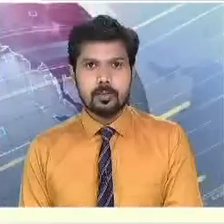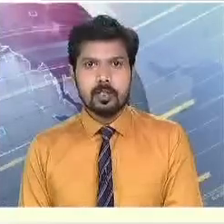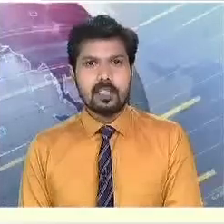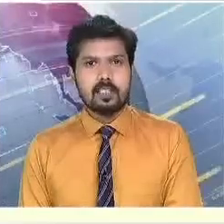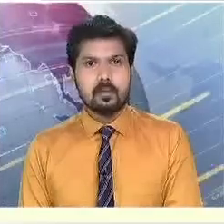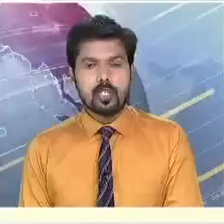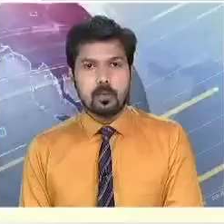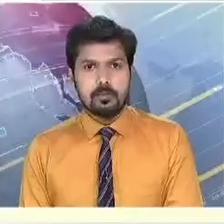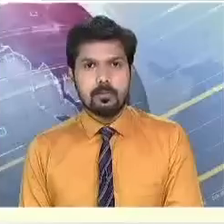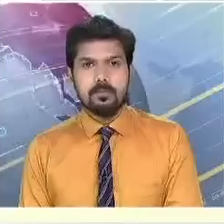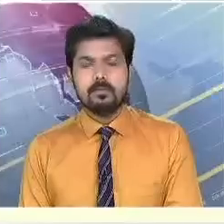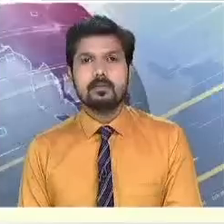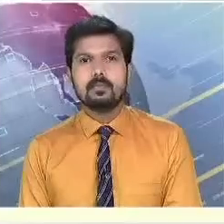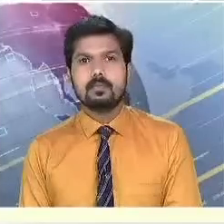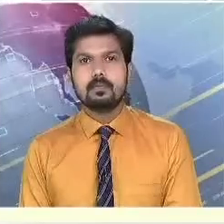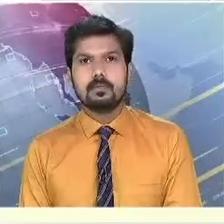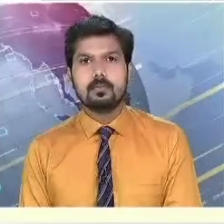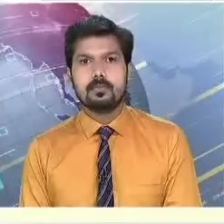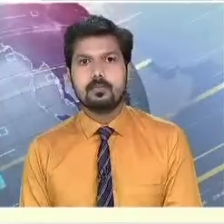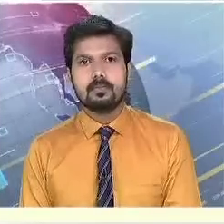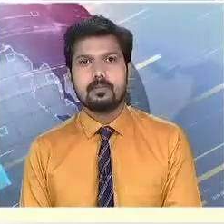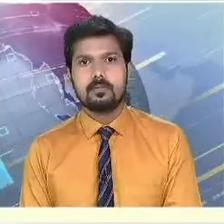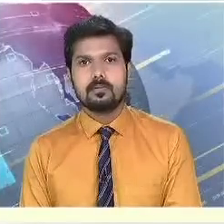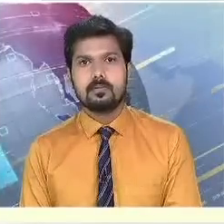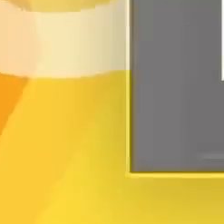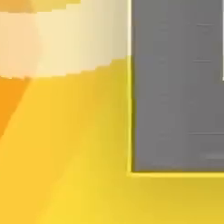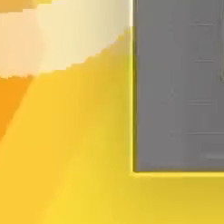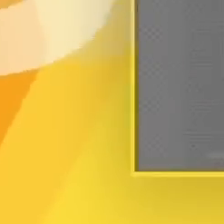வேண்டும் என்று சட்டத்தின் முக்கிய அம்சம்.